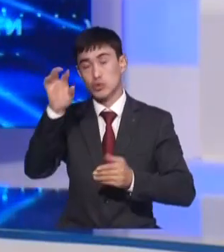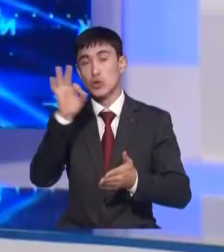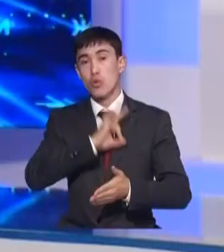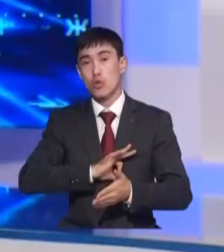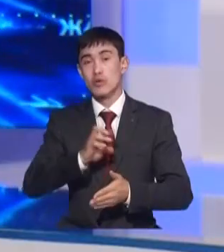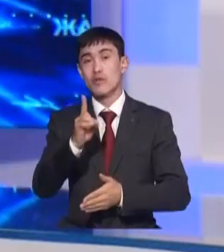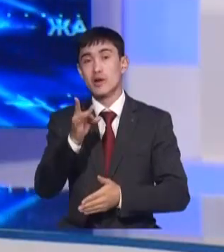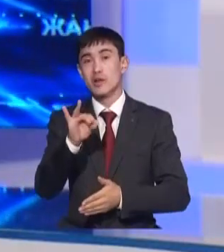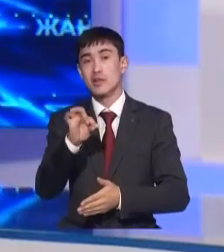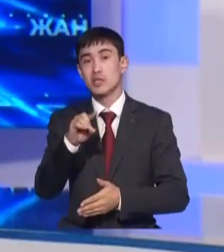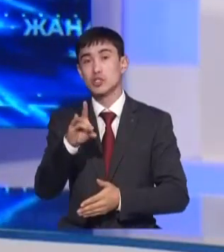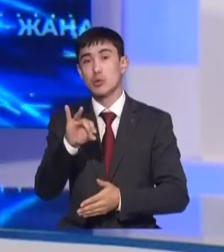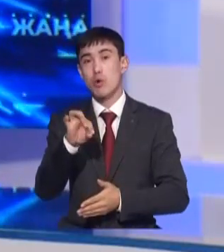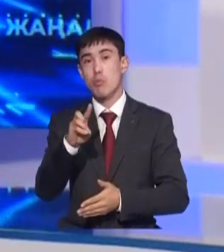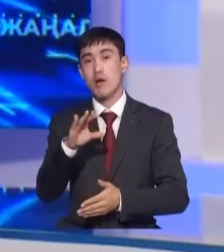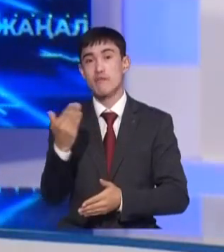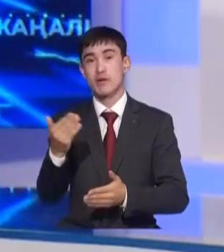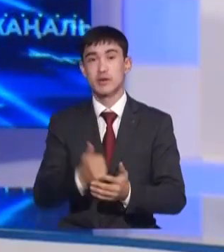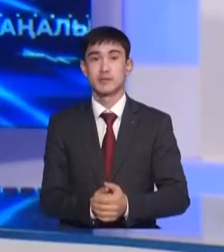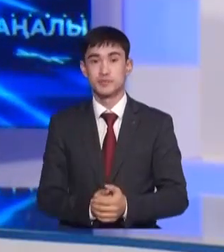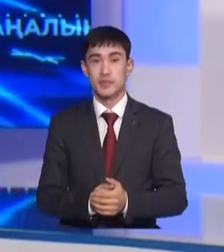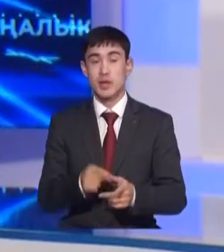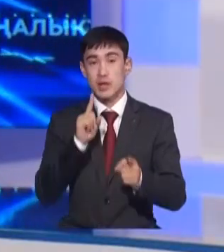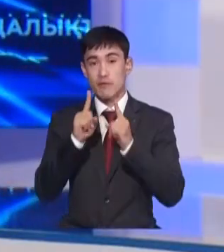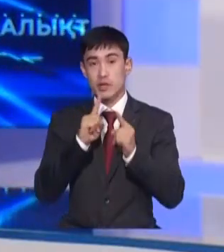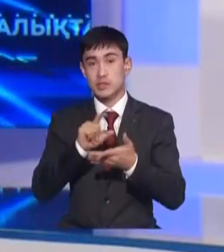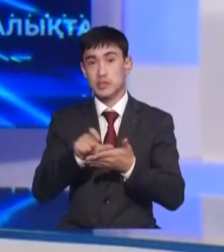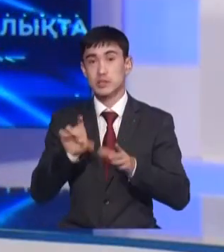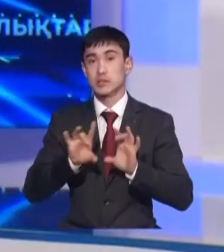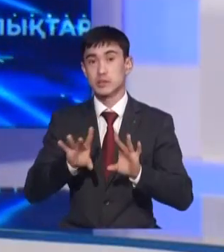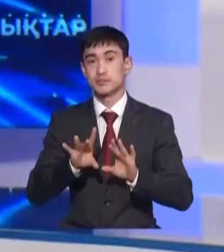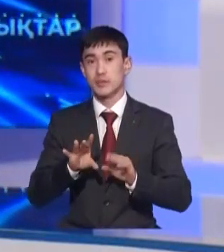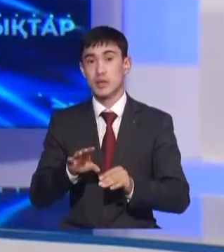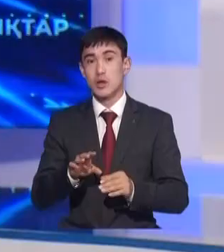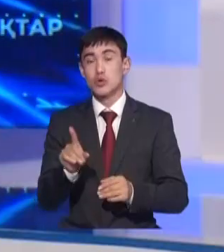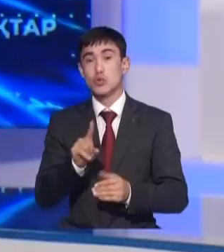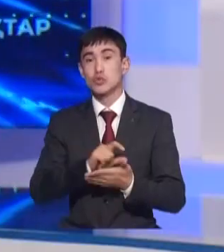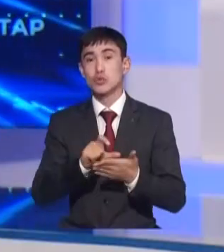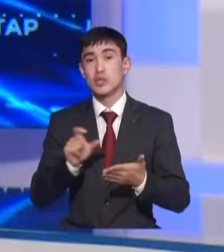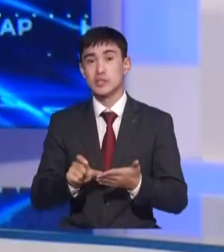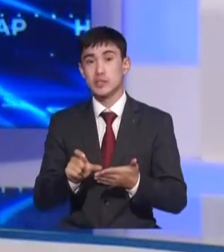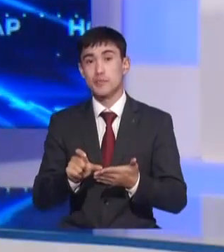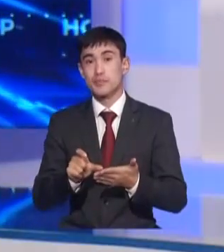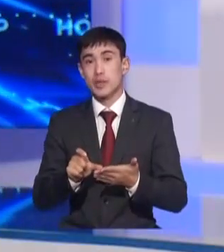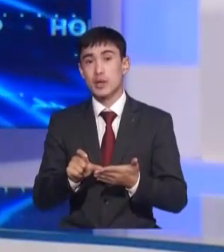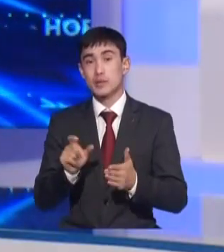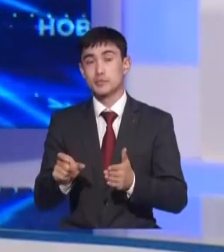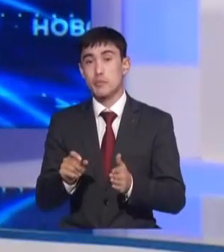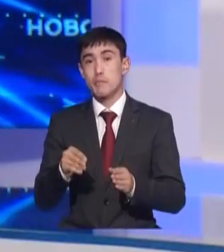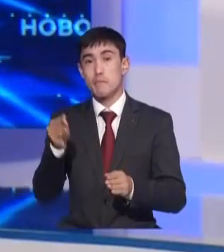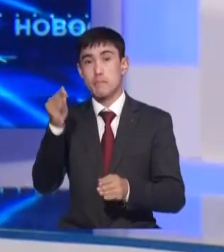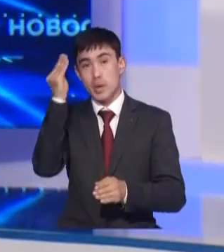Департамента государственных доходов Ринат Жамаубаев на пресс-конференции. Он также разъяснил журналистам порядок